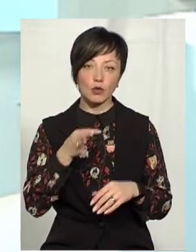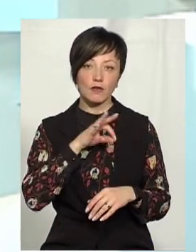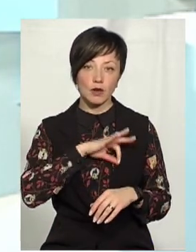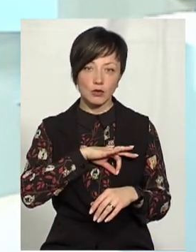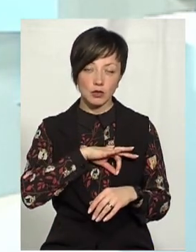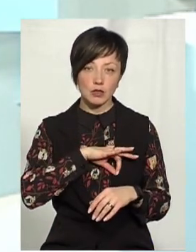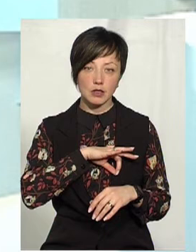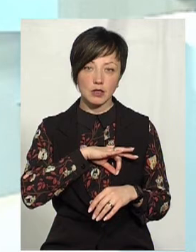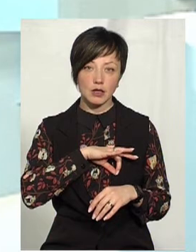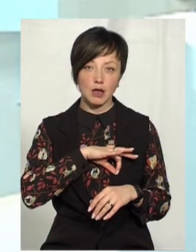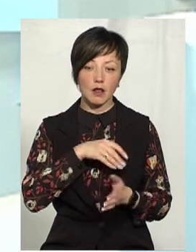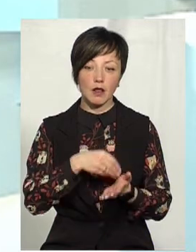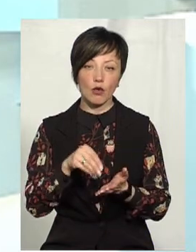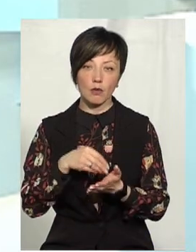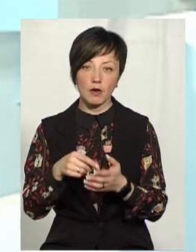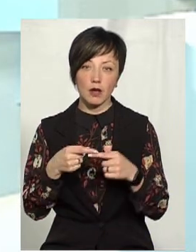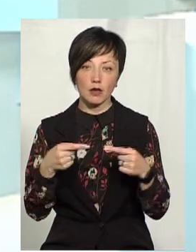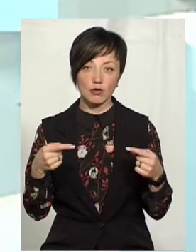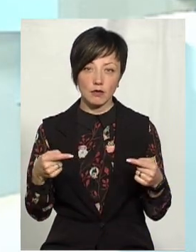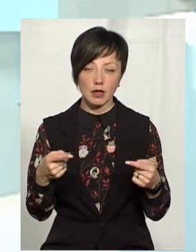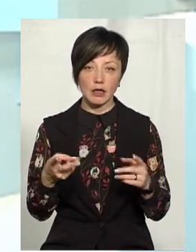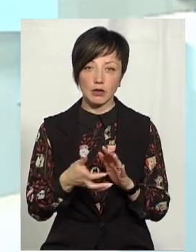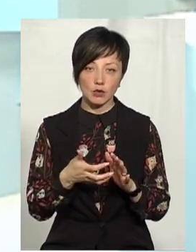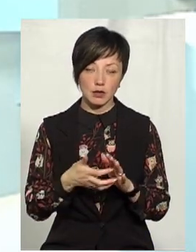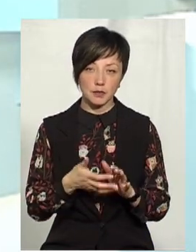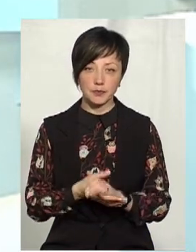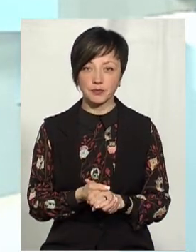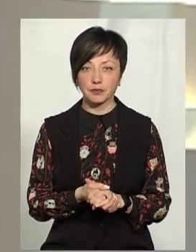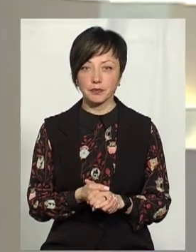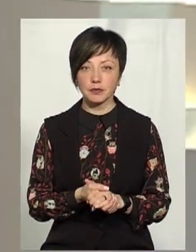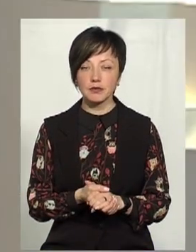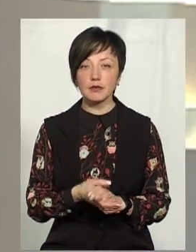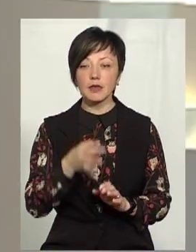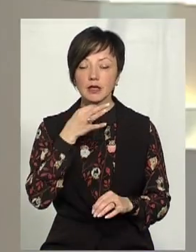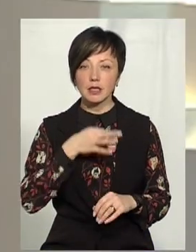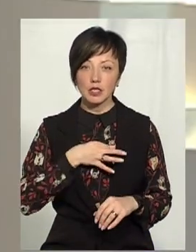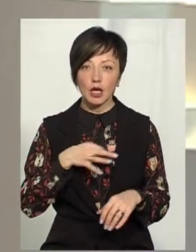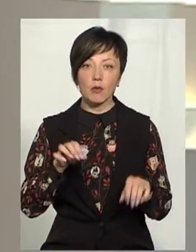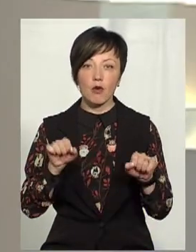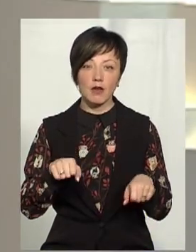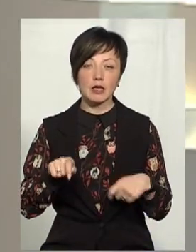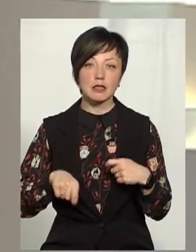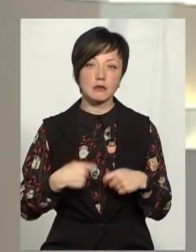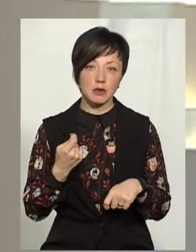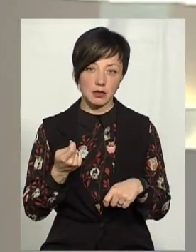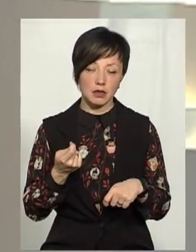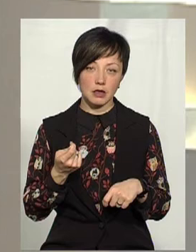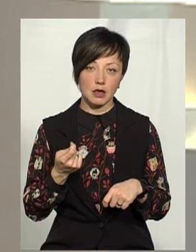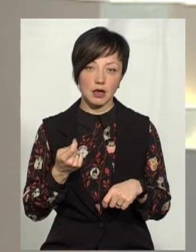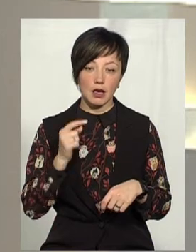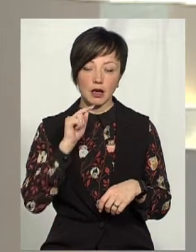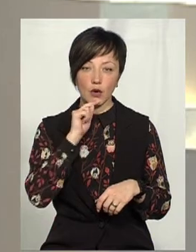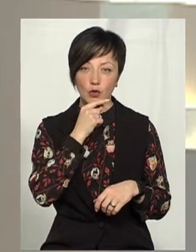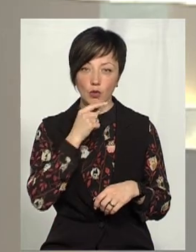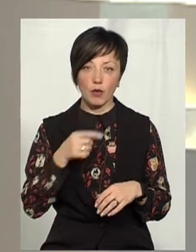використані і негайно використані на купівлю тих речовин, яких недостатньо. Скажіть, чи ймовірні збитки от